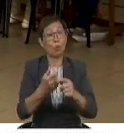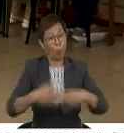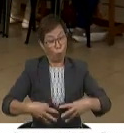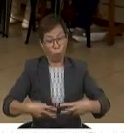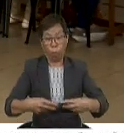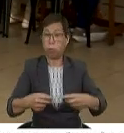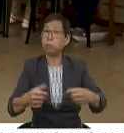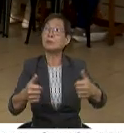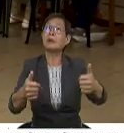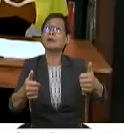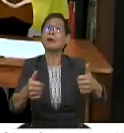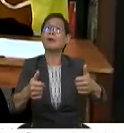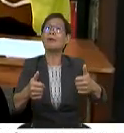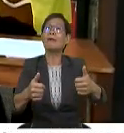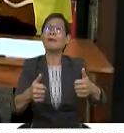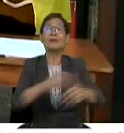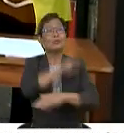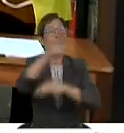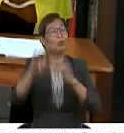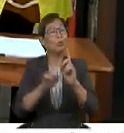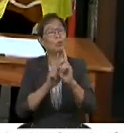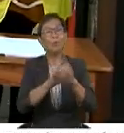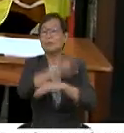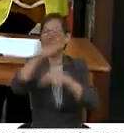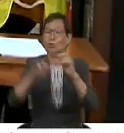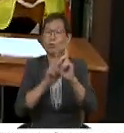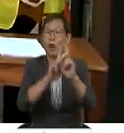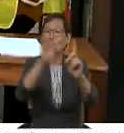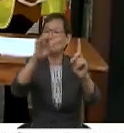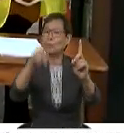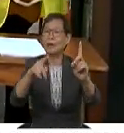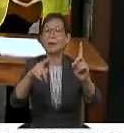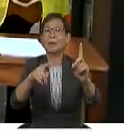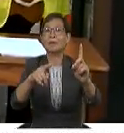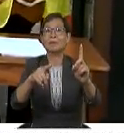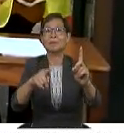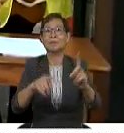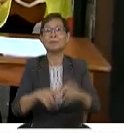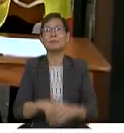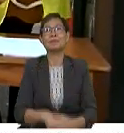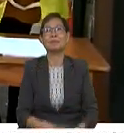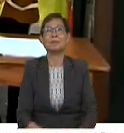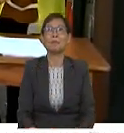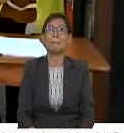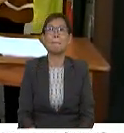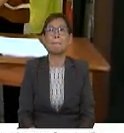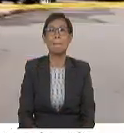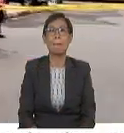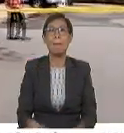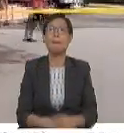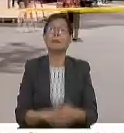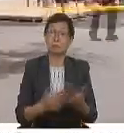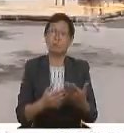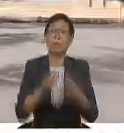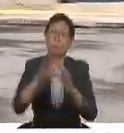lancar dengan segala pematuhan SOP daripada semua pihak yang terlibat pada hari ini dalam